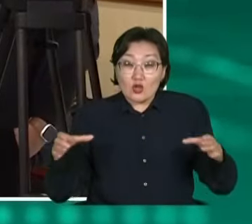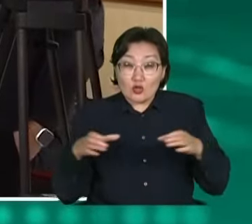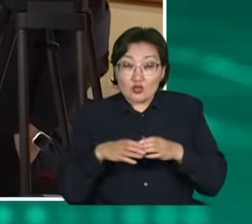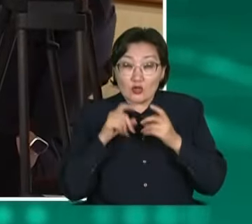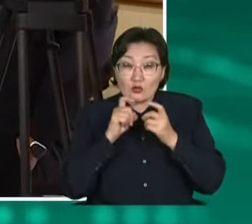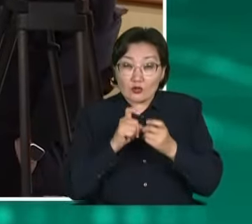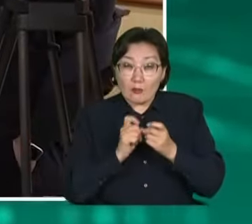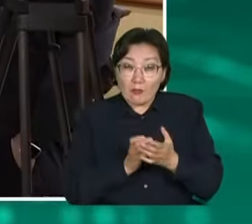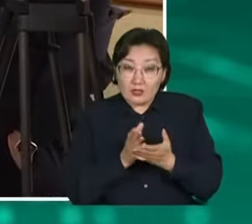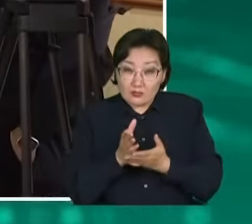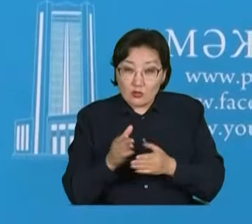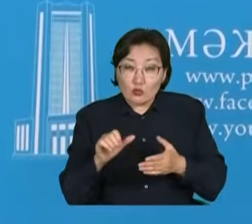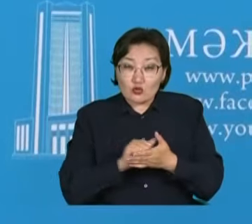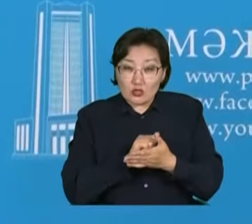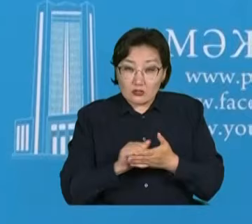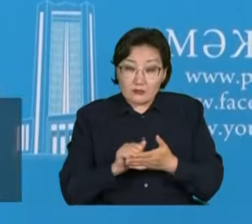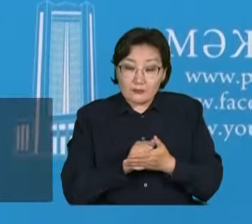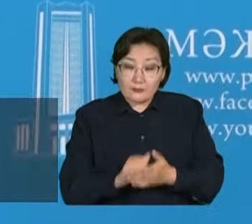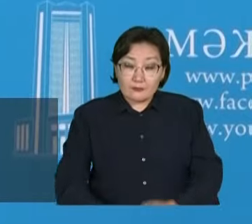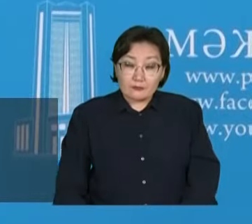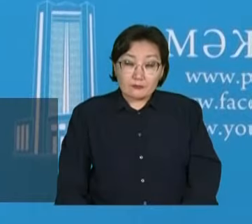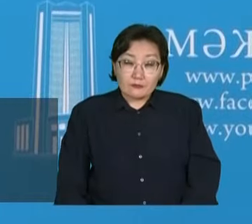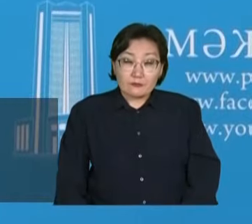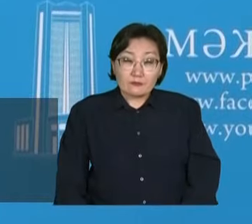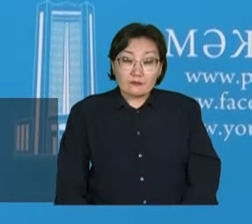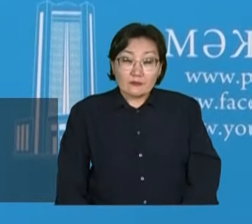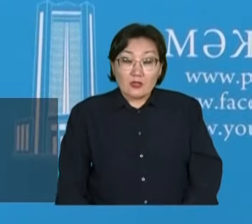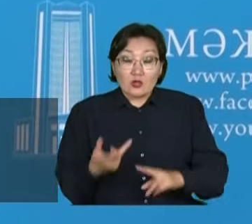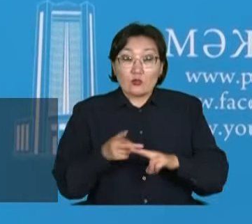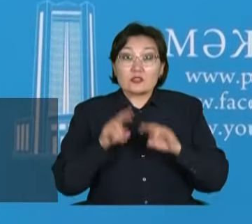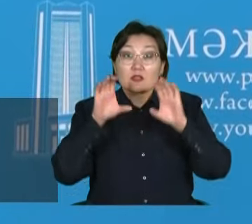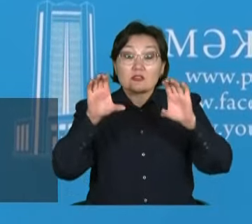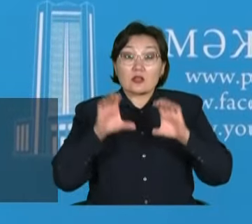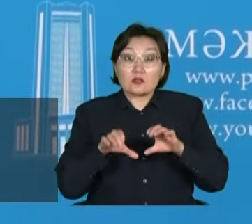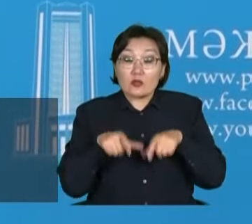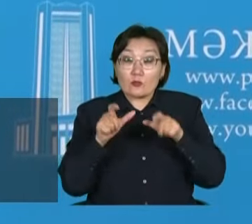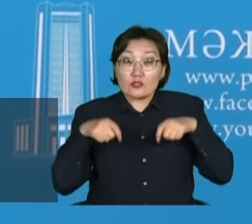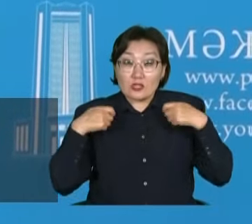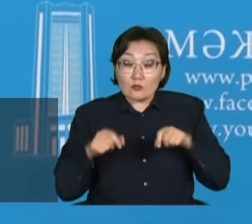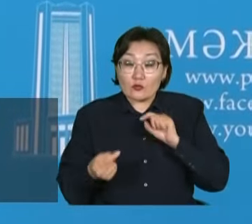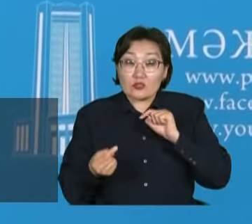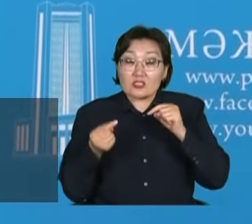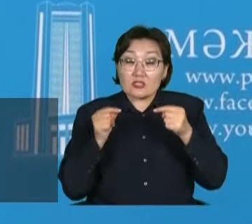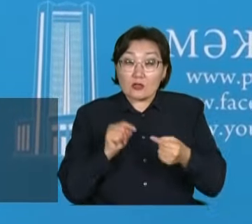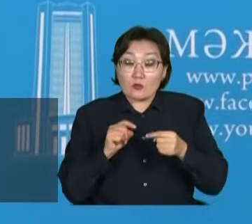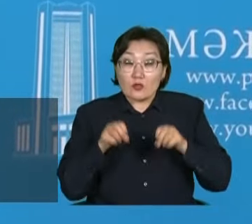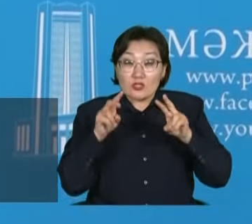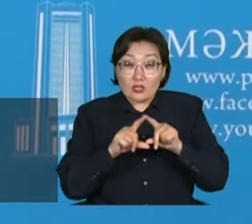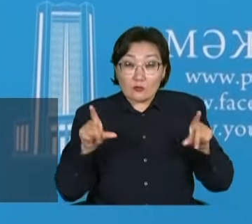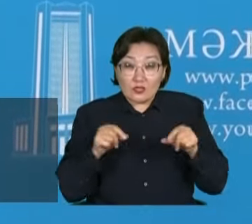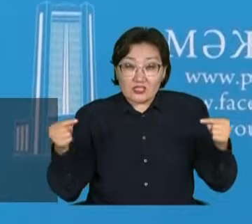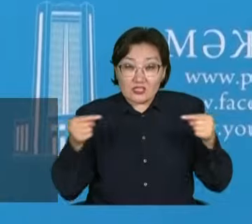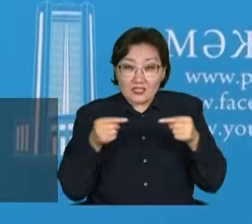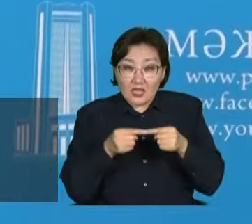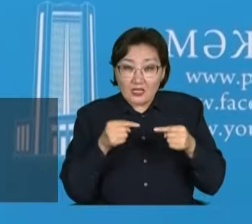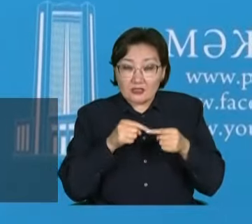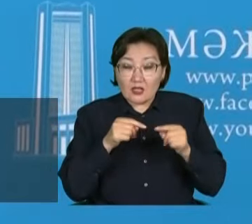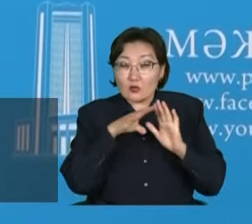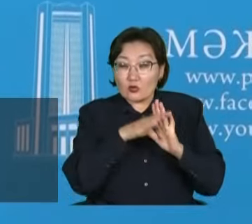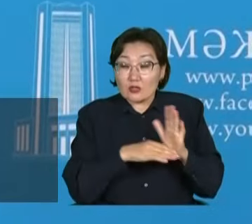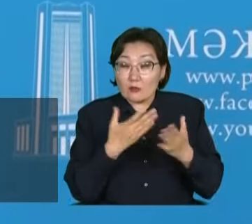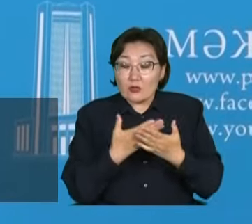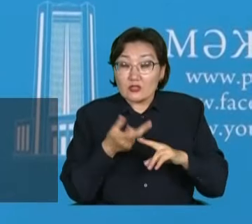күресуге бағытталған құжат. Этот закон определит. Бұл заң адам саудасына қарсы күресте құзырлы органдардың нақты қадамдарын айқындайды.